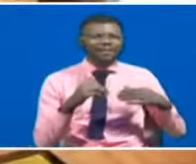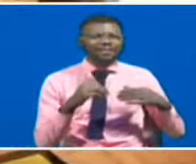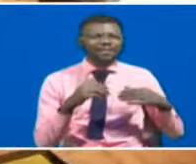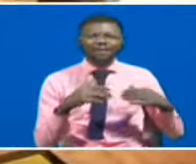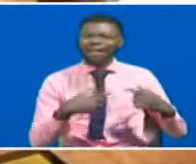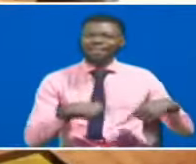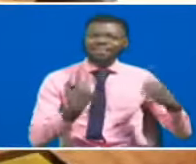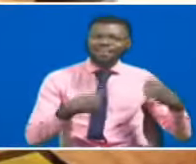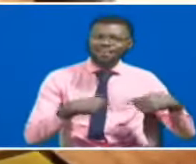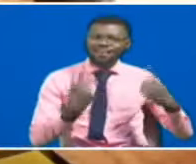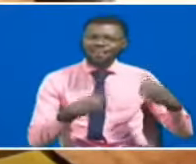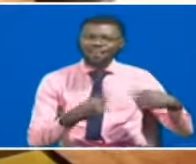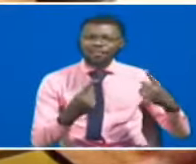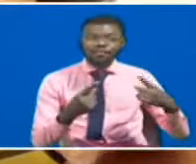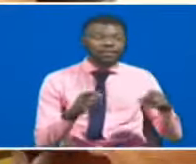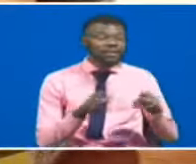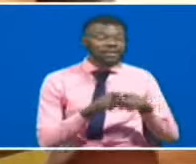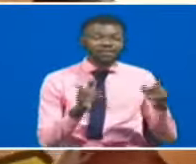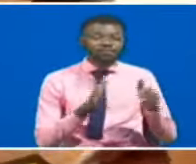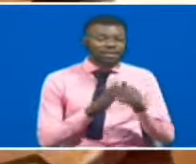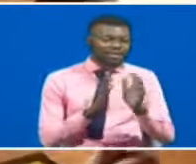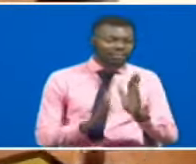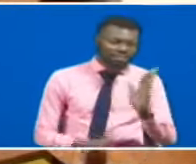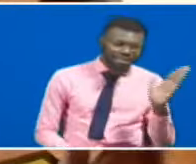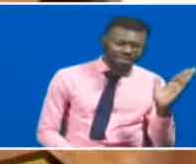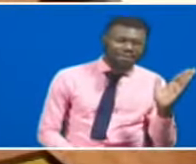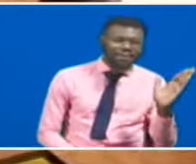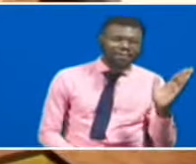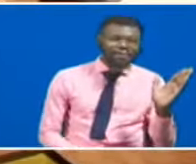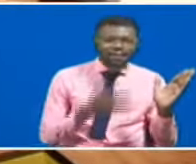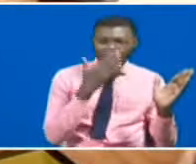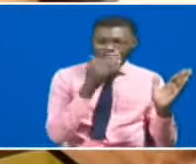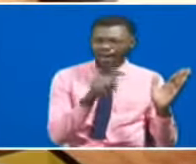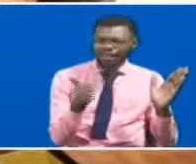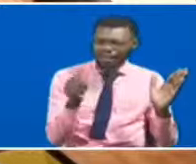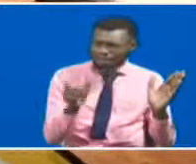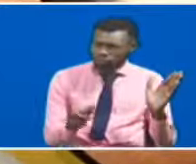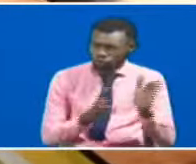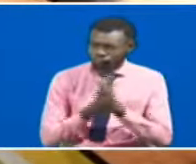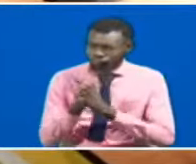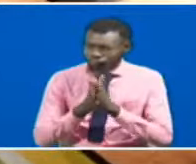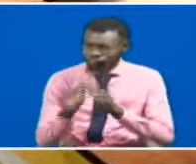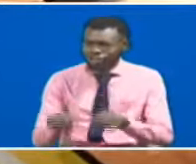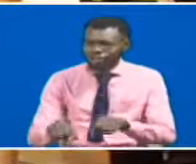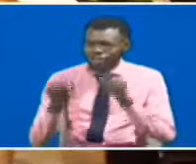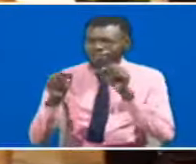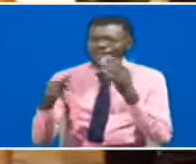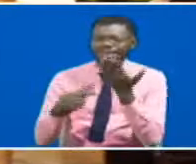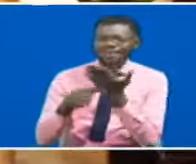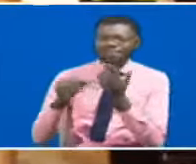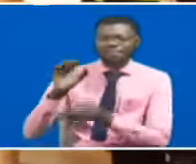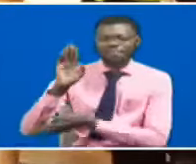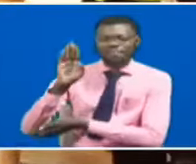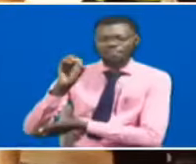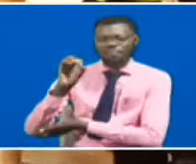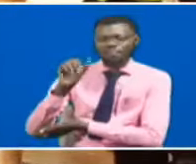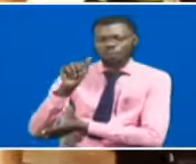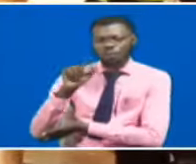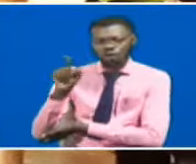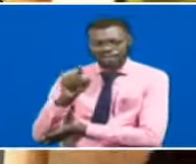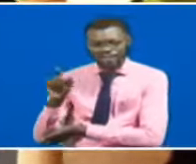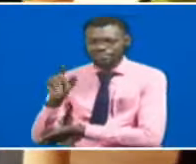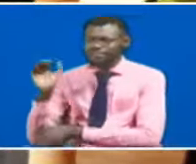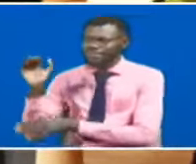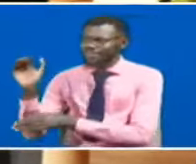hizo, viongozi hao wakiongozwa na mgombea kiti cha mwenyekiti eneo la Ruaraka Boaz Chelugut, wameomba maafisa usalama